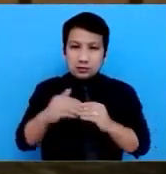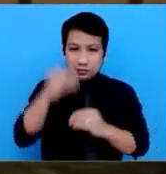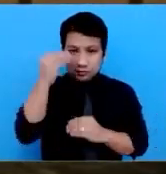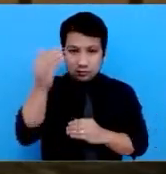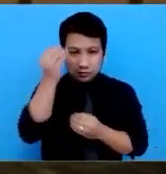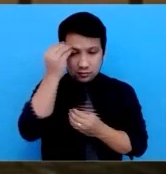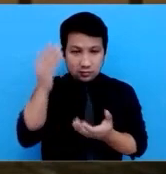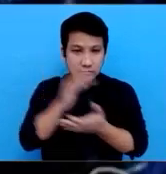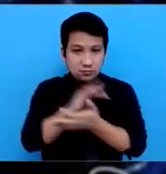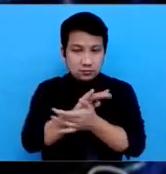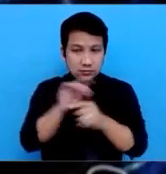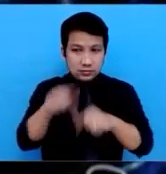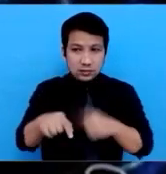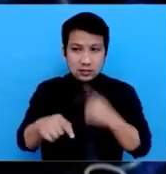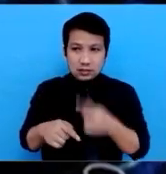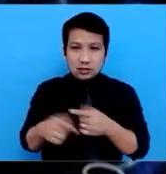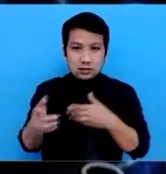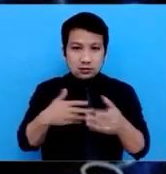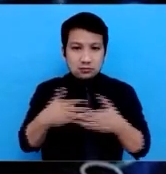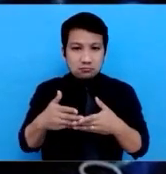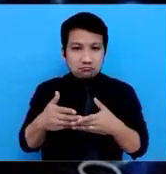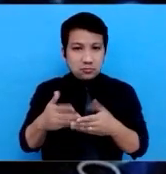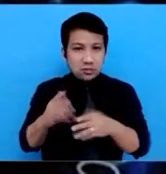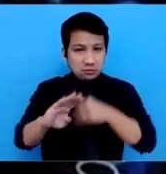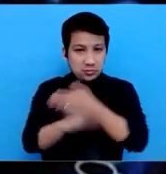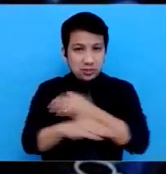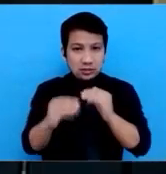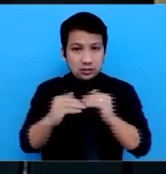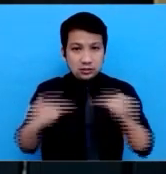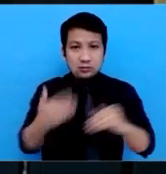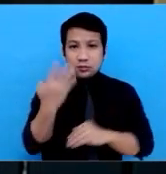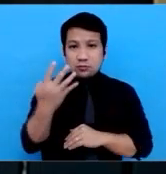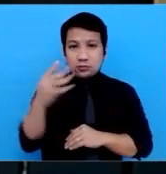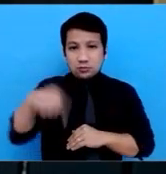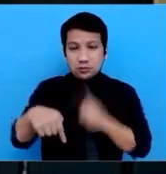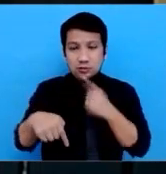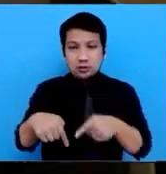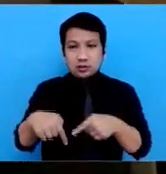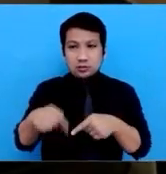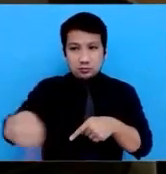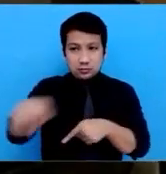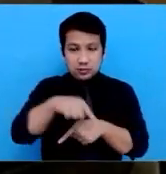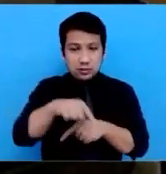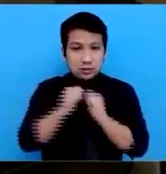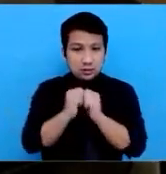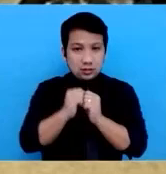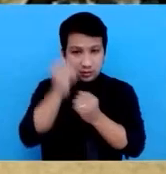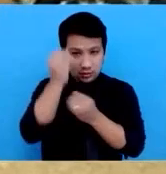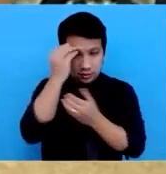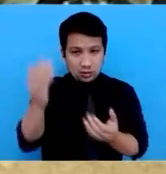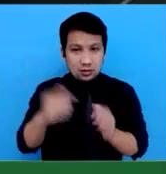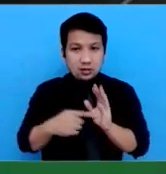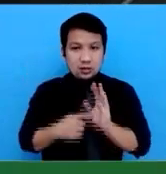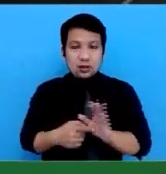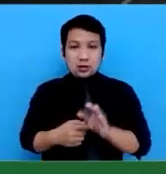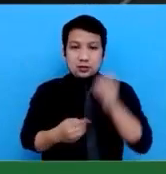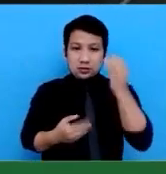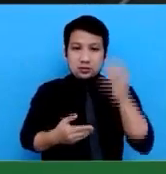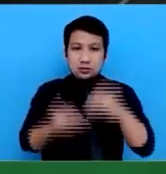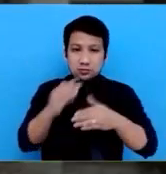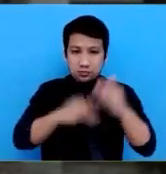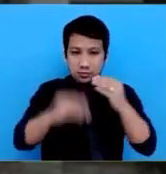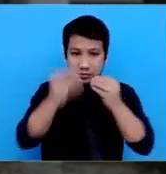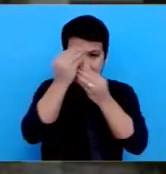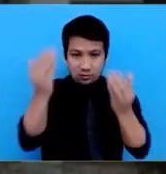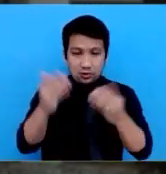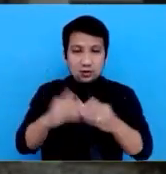Sa ilalim nito, bawal ulit ang sinihan at 10% na lang ang seating capacity na papayagan sa mga indoor venue gaya